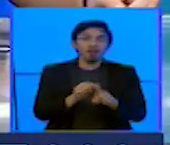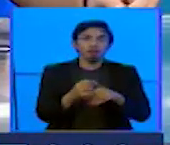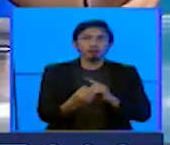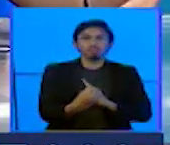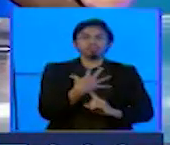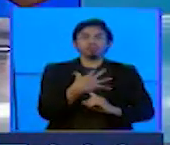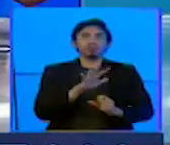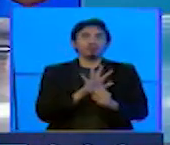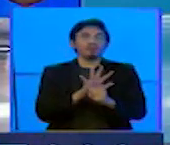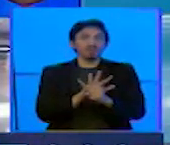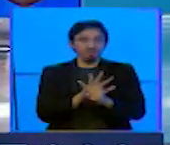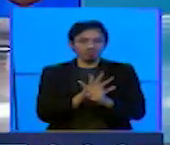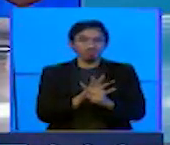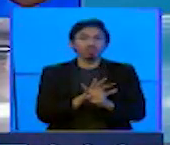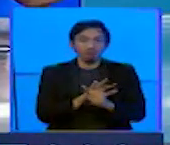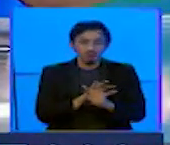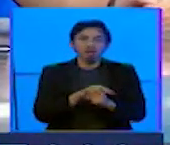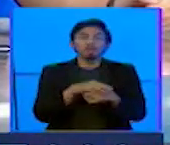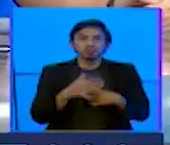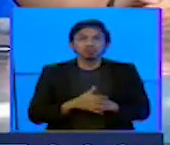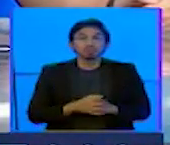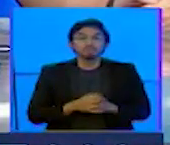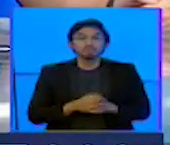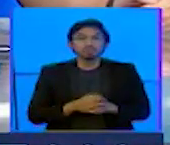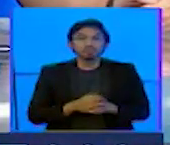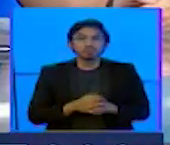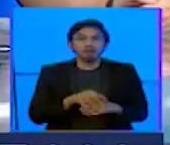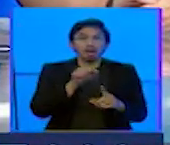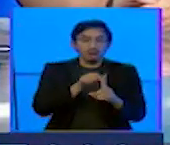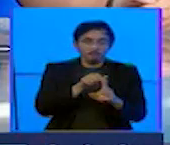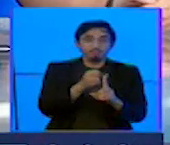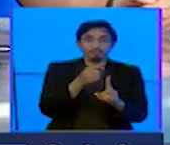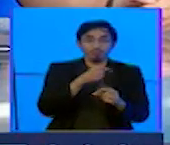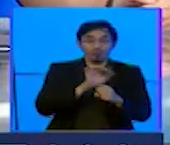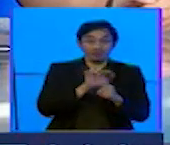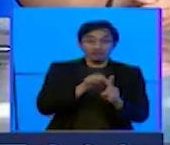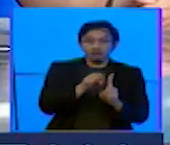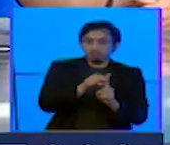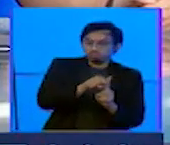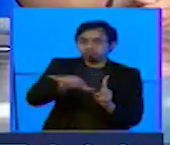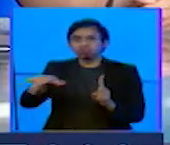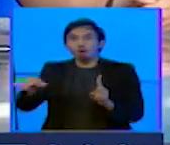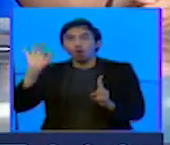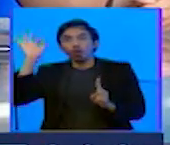inilah menjadi klaster baru, Pemkab Sragen melakukan swab test kepada 113 warga.